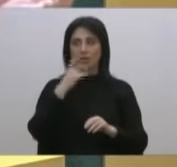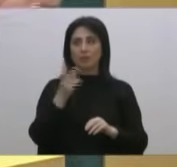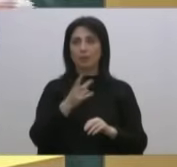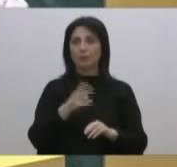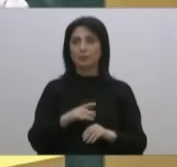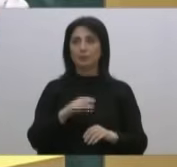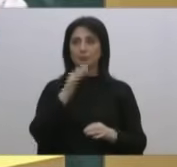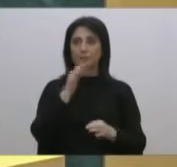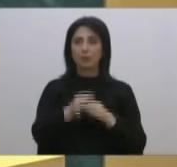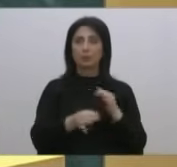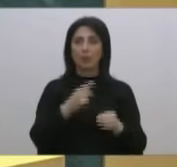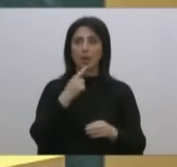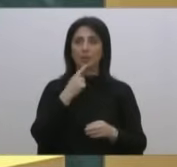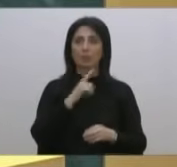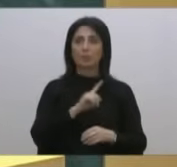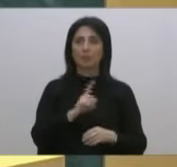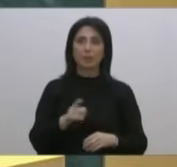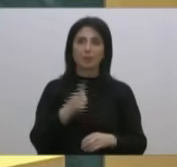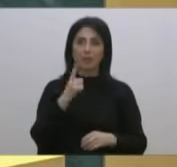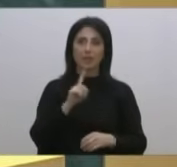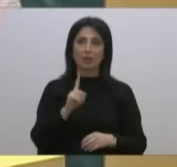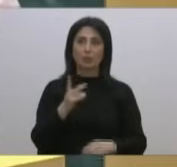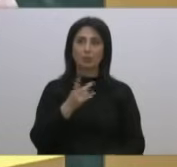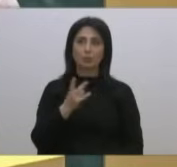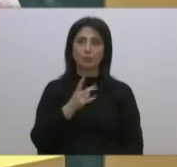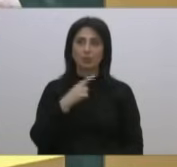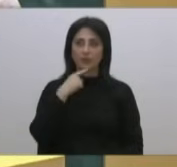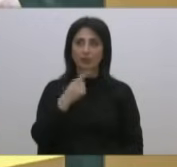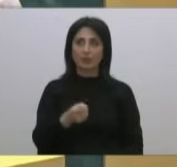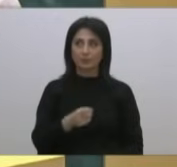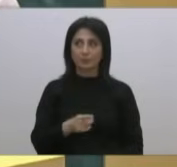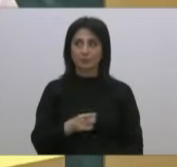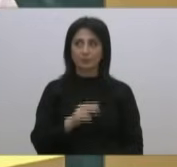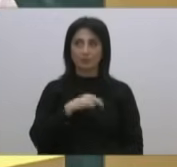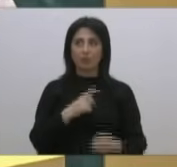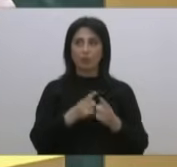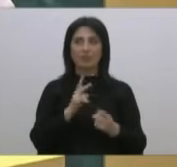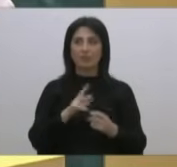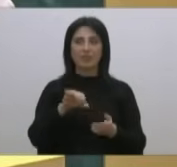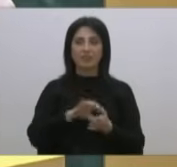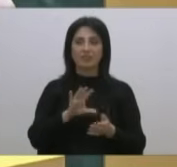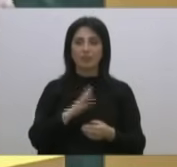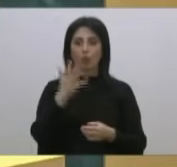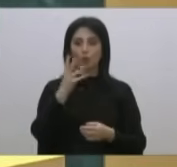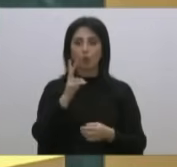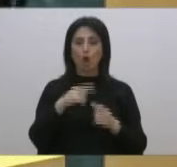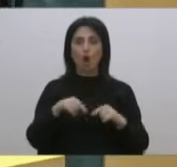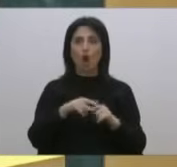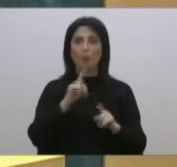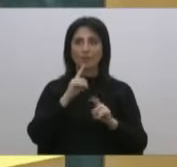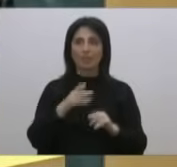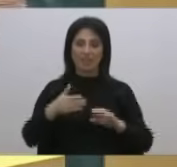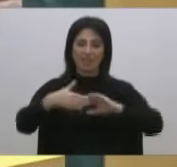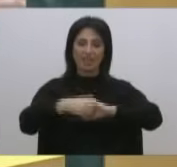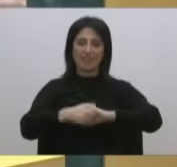უნდა, ყველაზე პასუხი ძალიან გამიჭირდება, მაგრამ ერთი რამ უნდა თქვა colegul meu vințare este nevoie de ahuti comitetul scutomas, nici